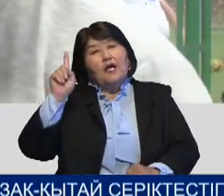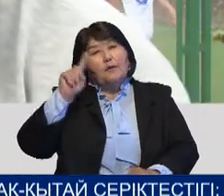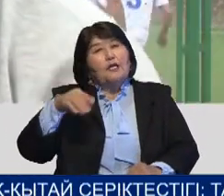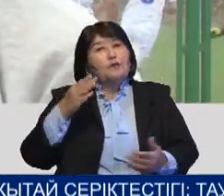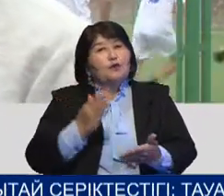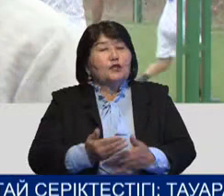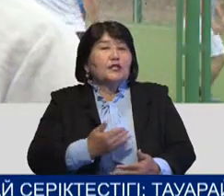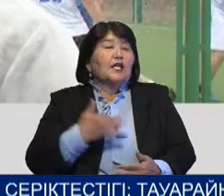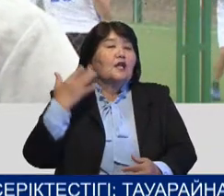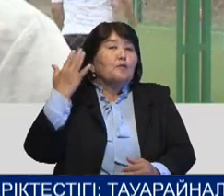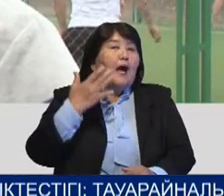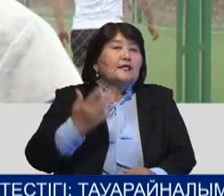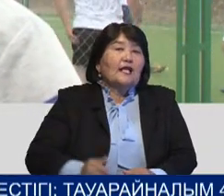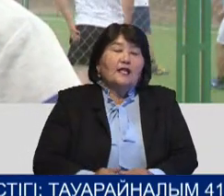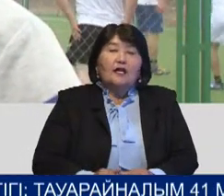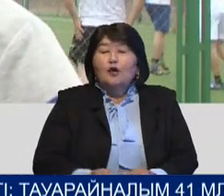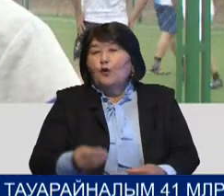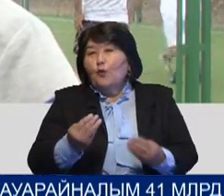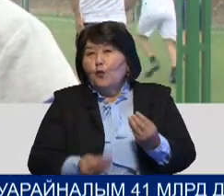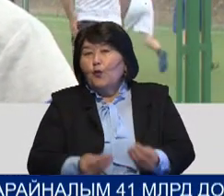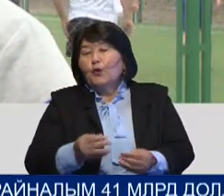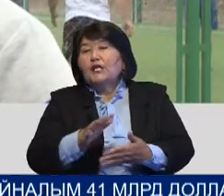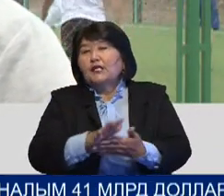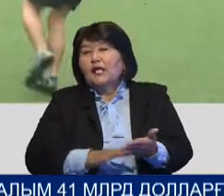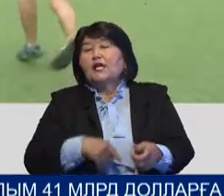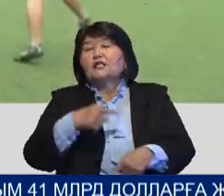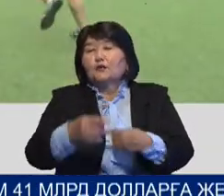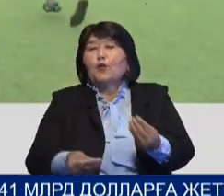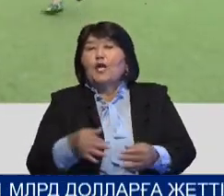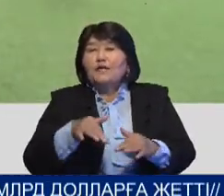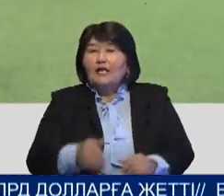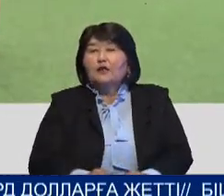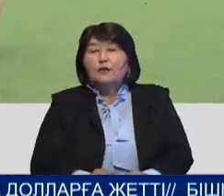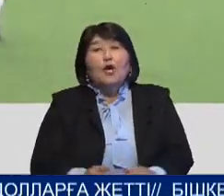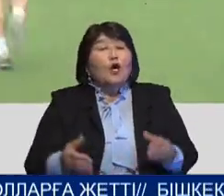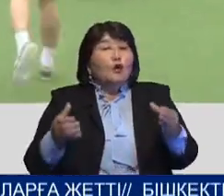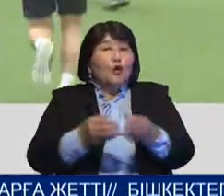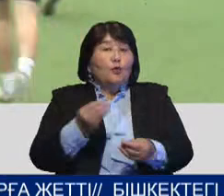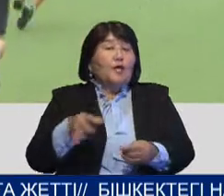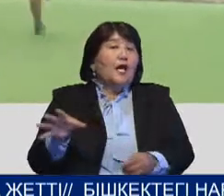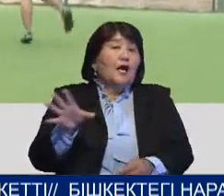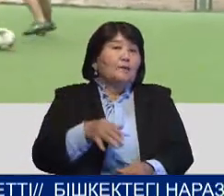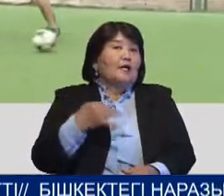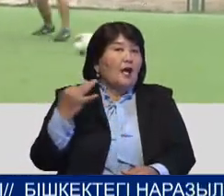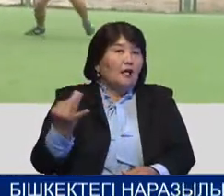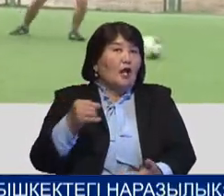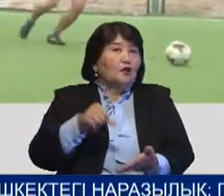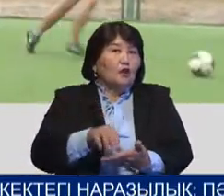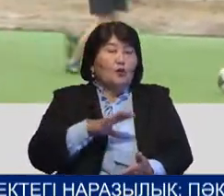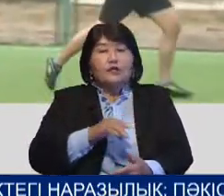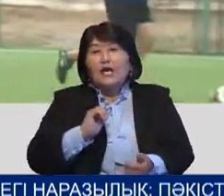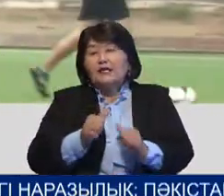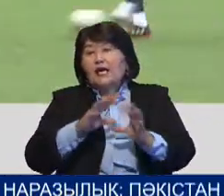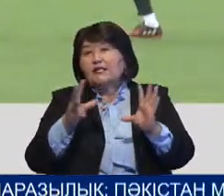деген мақсатта ойынды жалғастырып ойнап жатырмыз. Топтағы ойындардың барлығы тартысқа толы өтті.